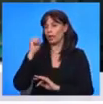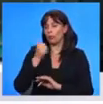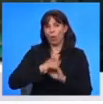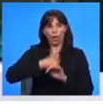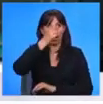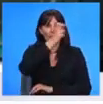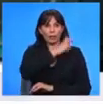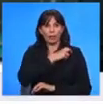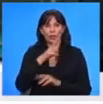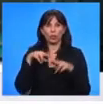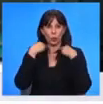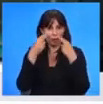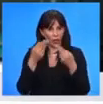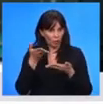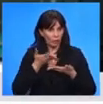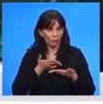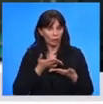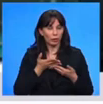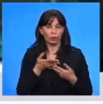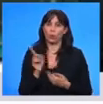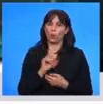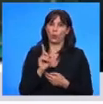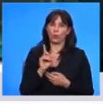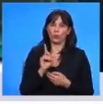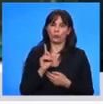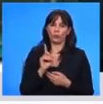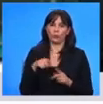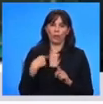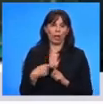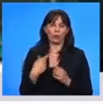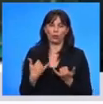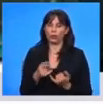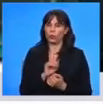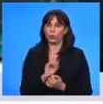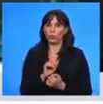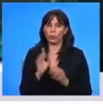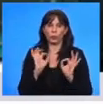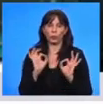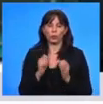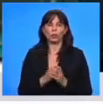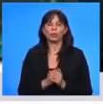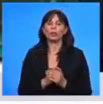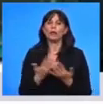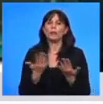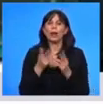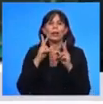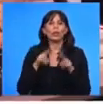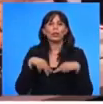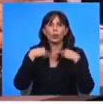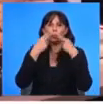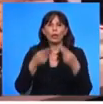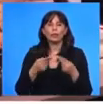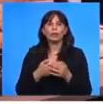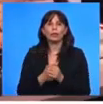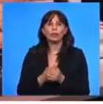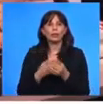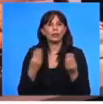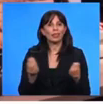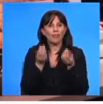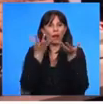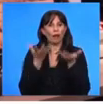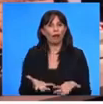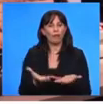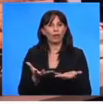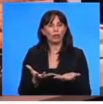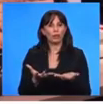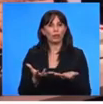לא קיבלת מענה. לא. מה יכול להיות המענה? יש פה דבר מאוד כבד שאת מניחה